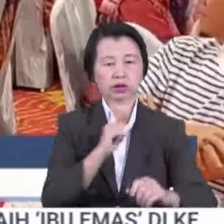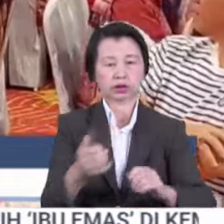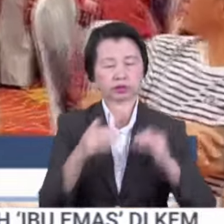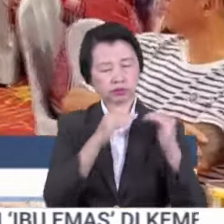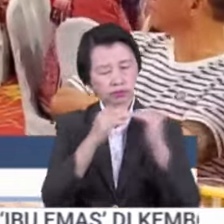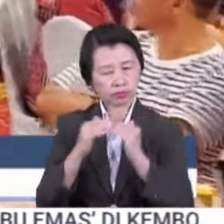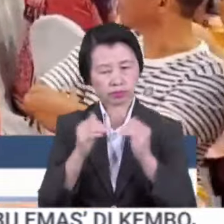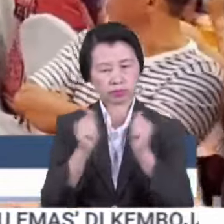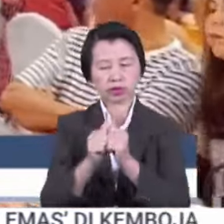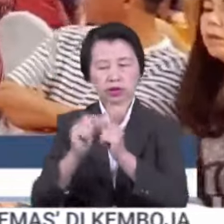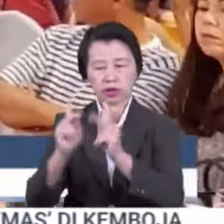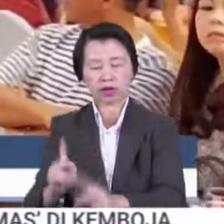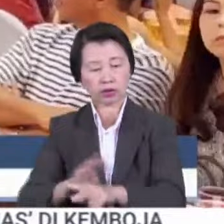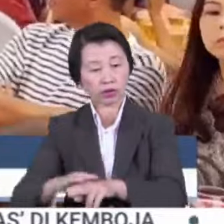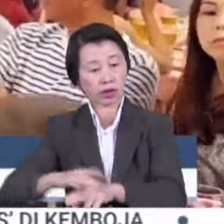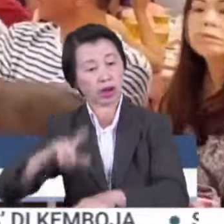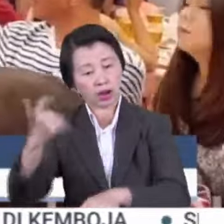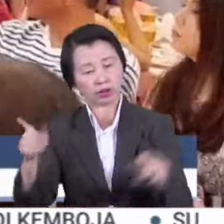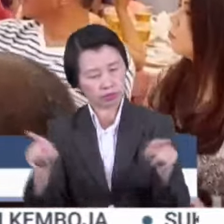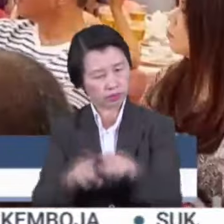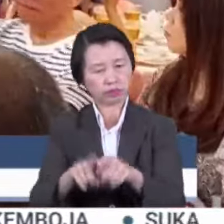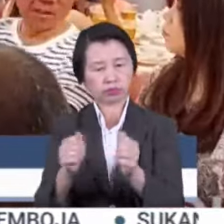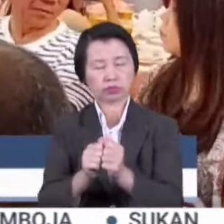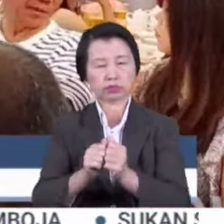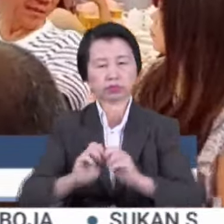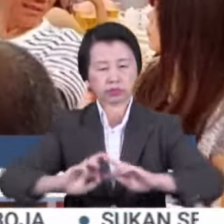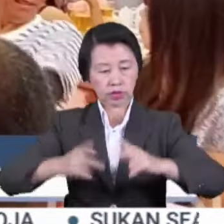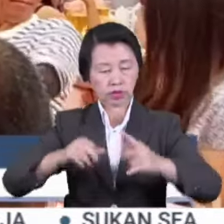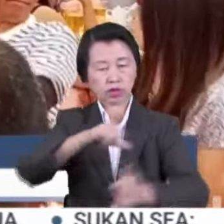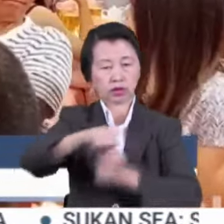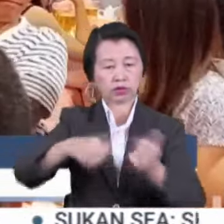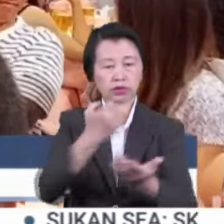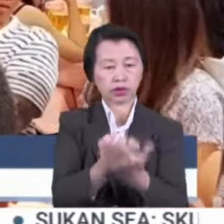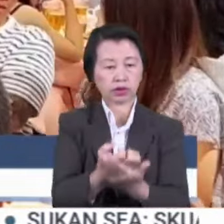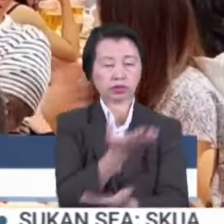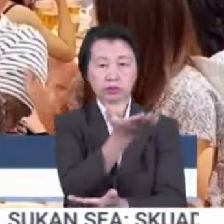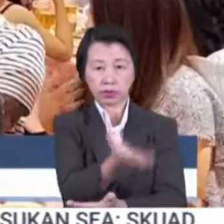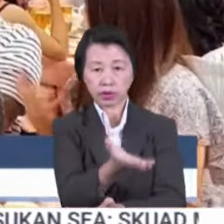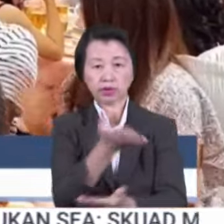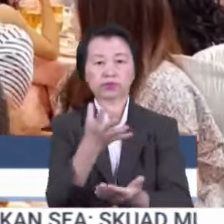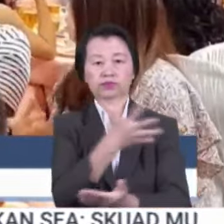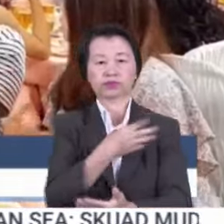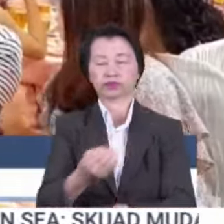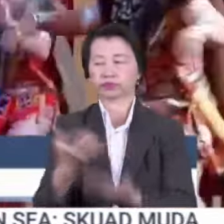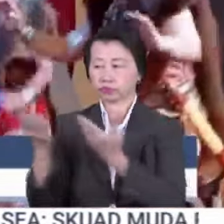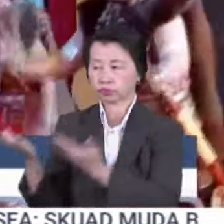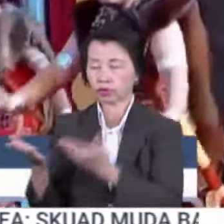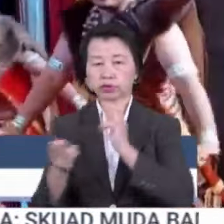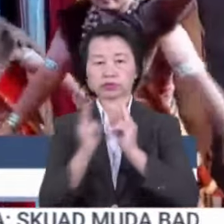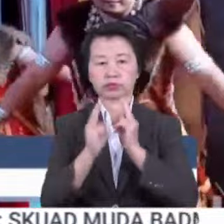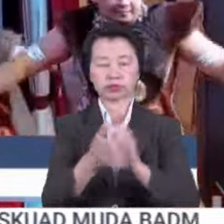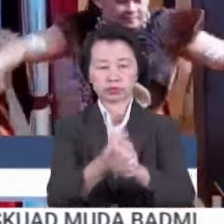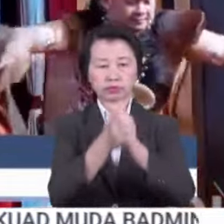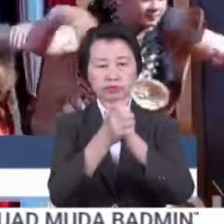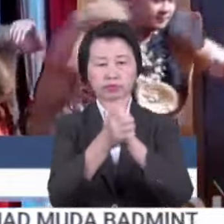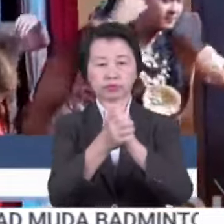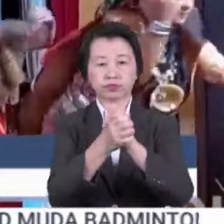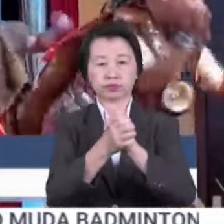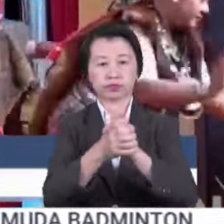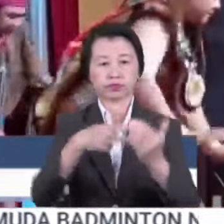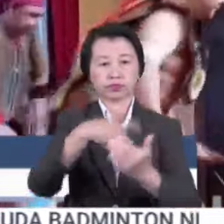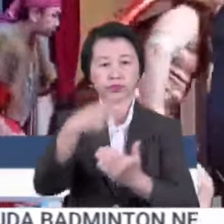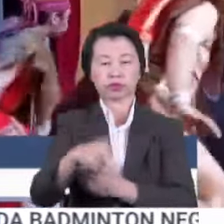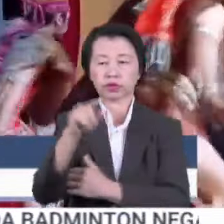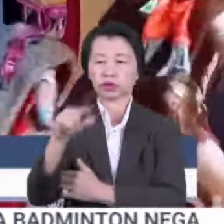seiring dengan kaum lain untuk meningkatkan Sosio ekonomi mereka dalam Peri itu beliau juga mengucapkan tahniyah atas program